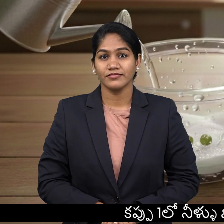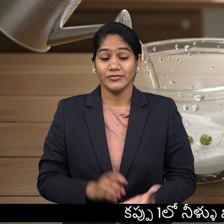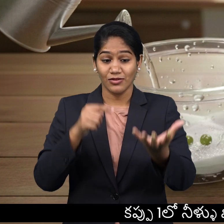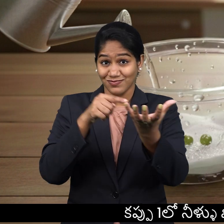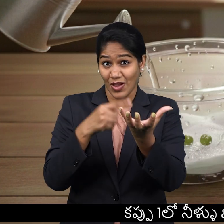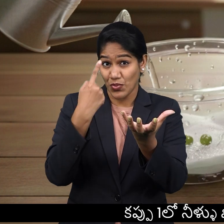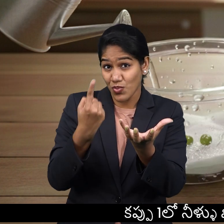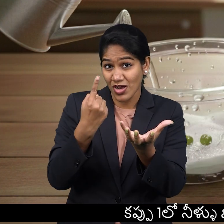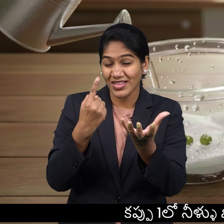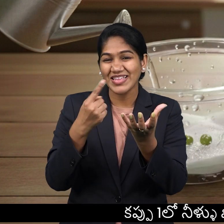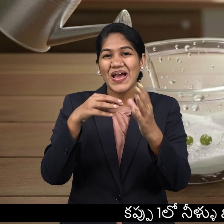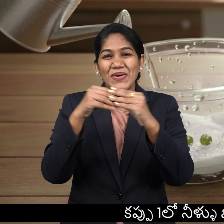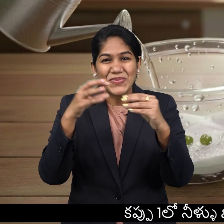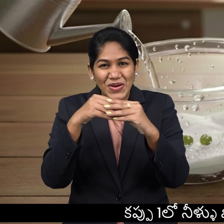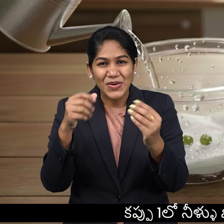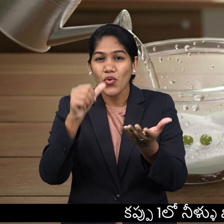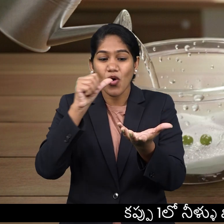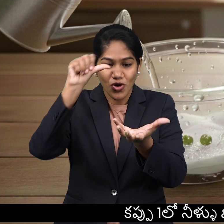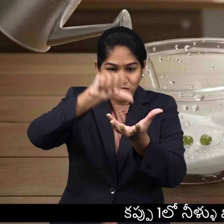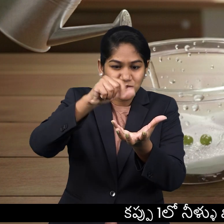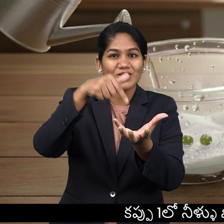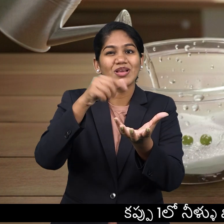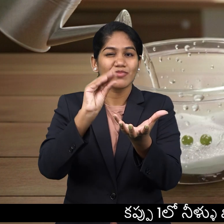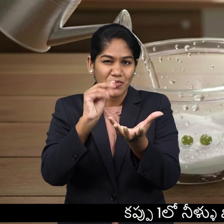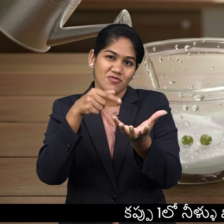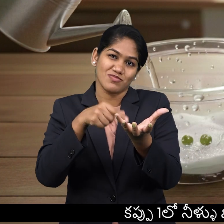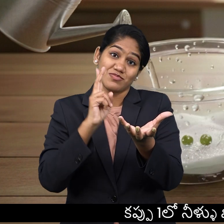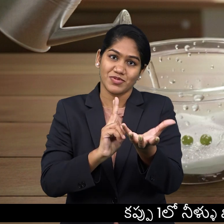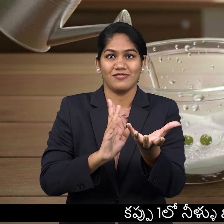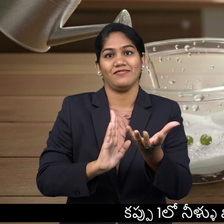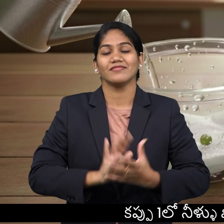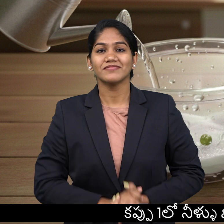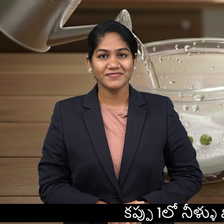కప్పు ఒకటిలో నీళ్లు పోసి దూదిని తేమగా చేయండి.